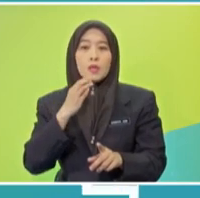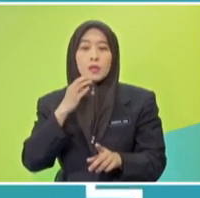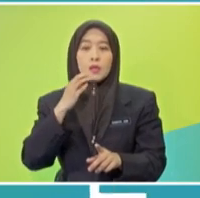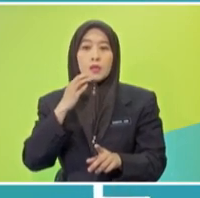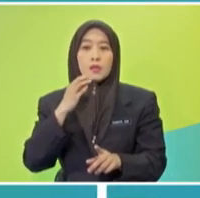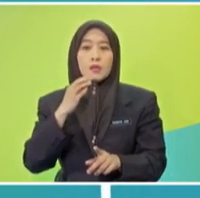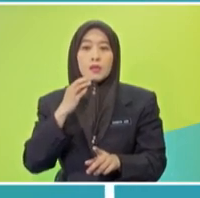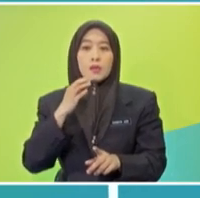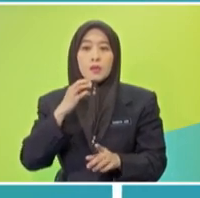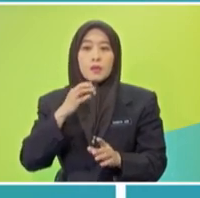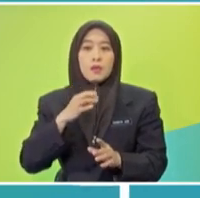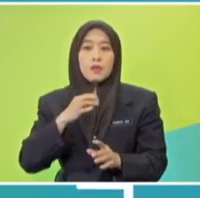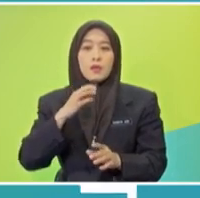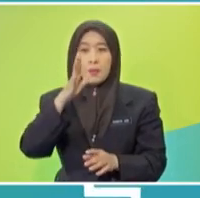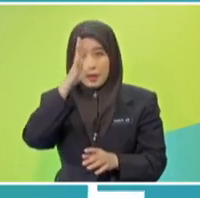1